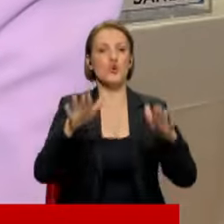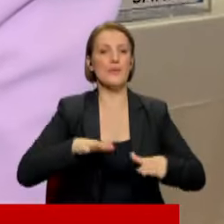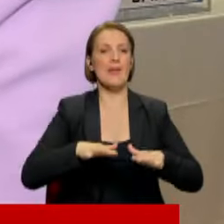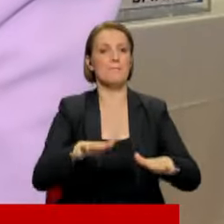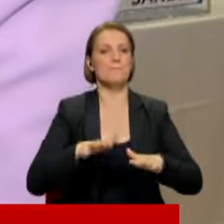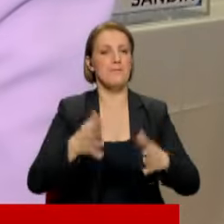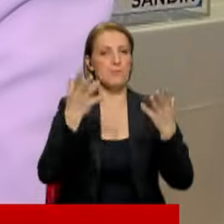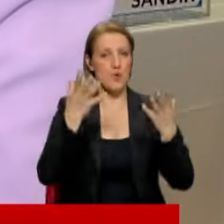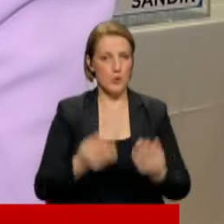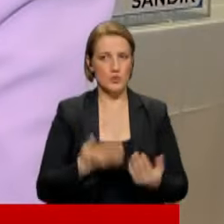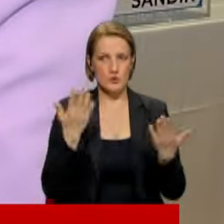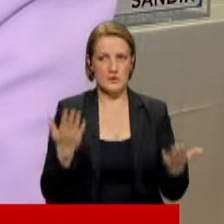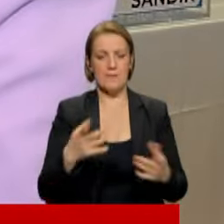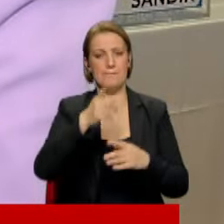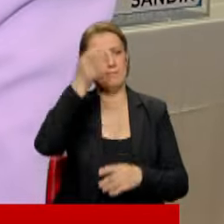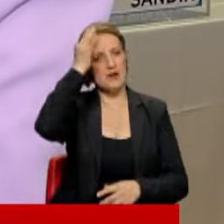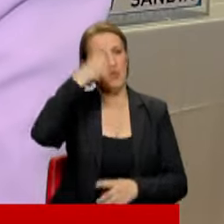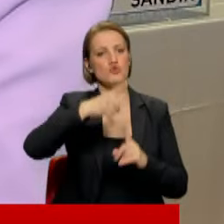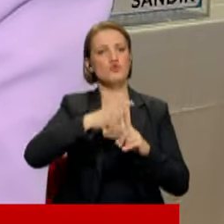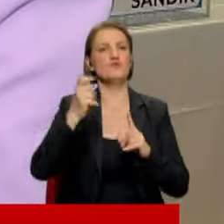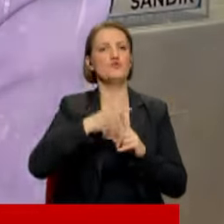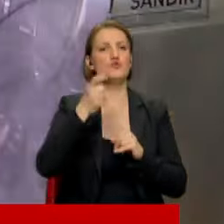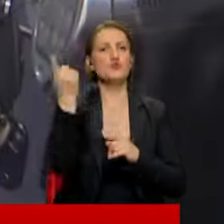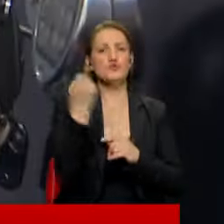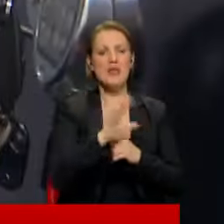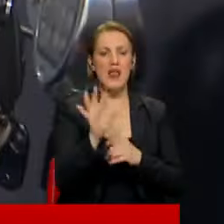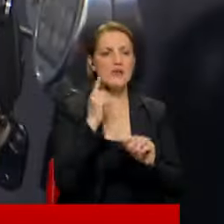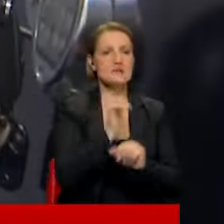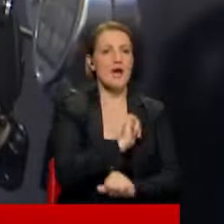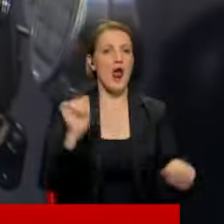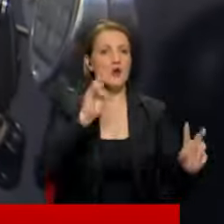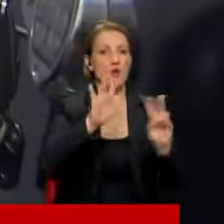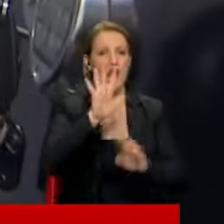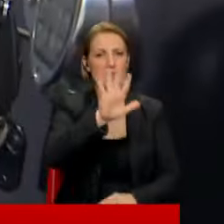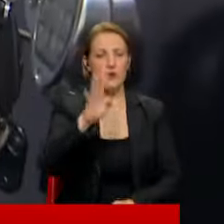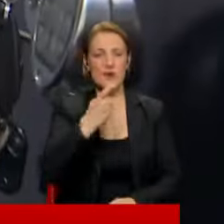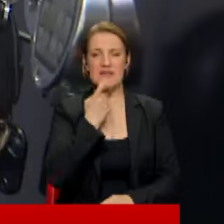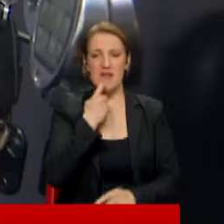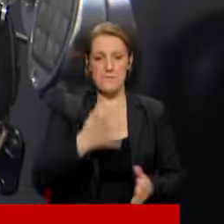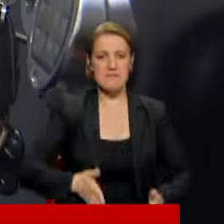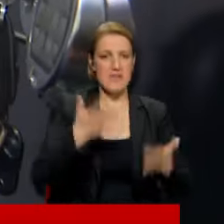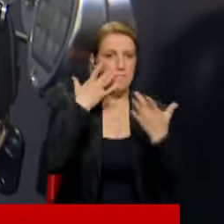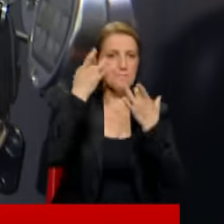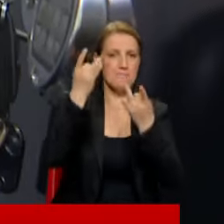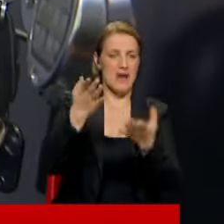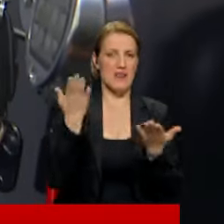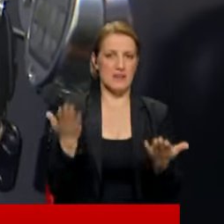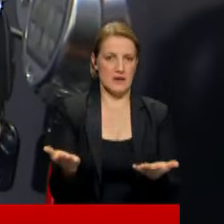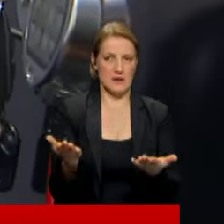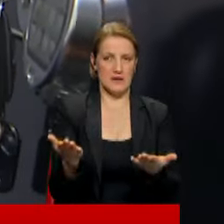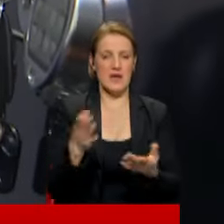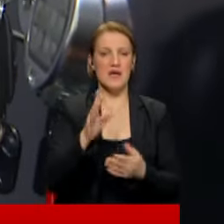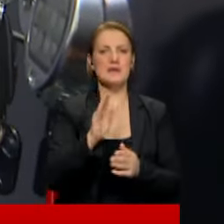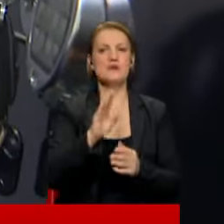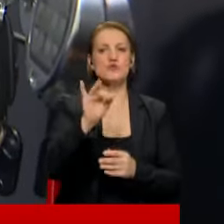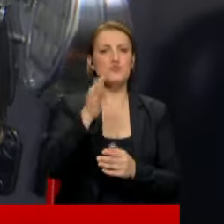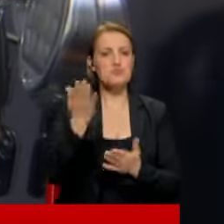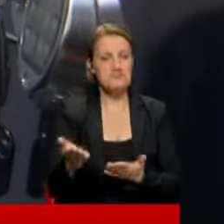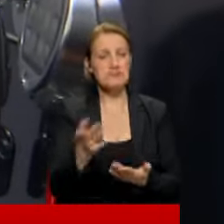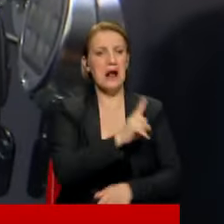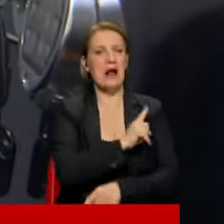olduğu takdirde Bakırköy nüfusunun % isi zarar görecek 54 senelik bina belli işte çakılı bilmem nesi midye çıkıyor